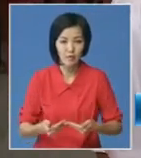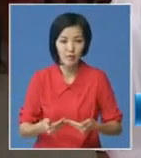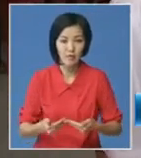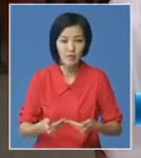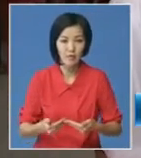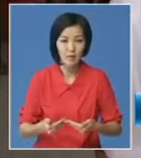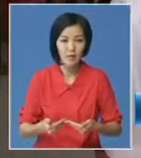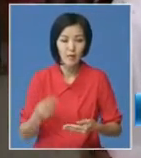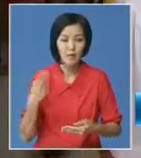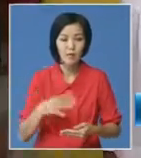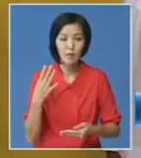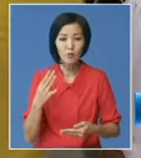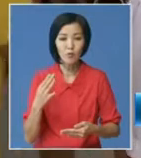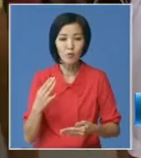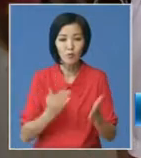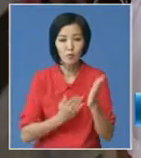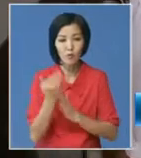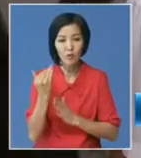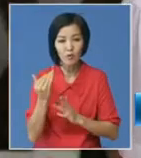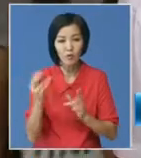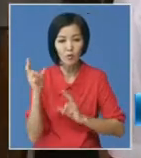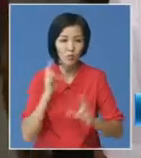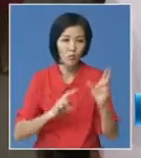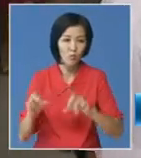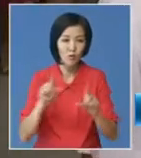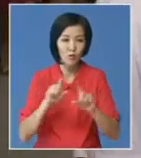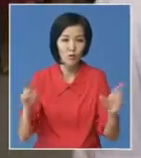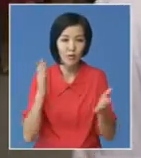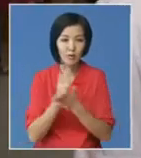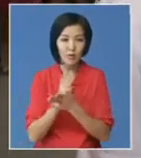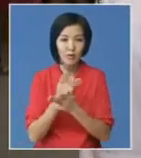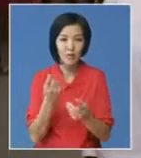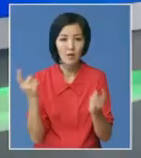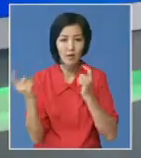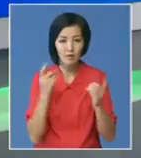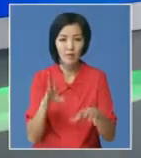орындары кіріп отыр. 24 жоғары оқу орының өкілдері әрбір штабтың ақпарат беріп отыр.